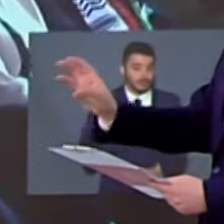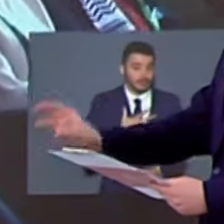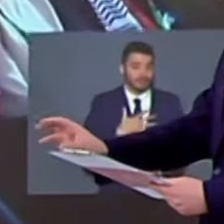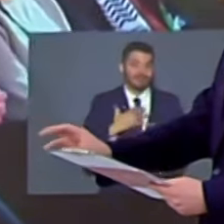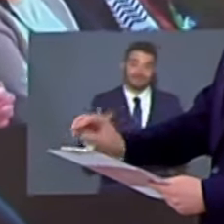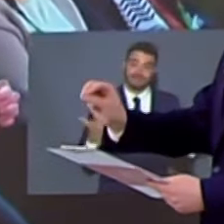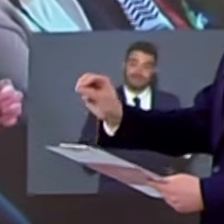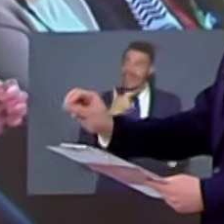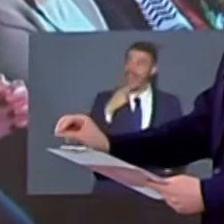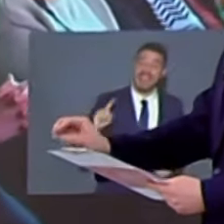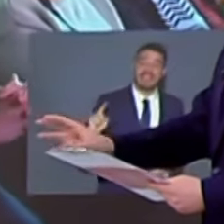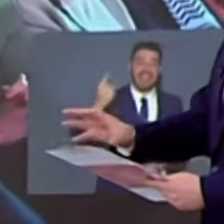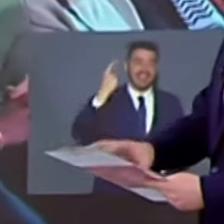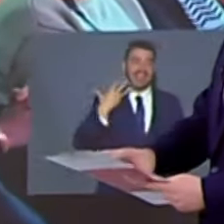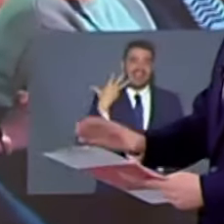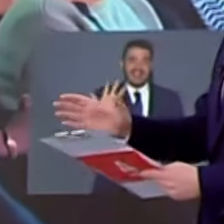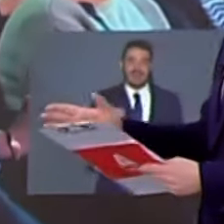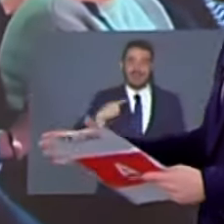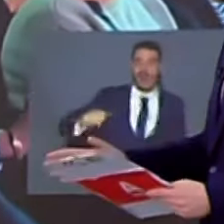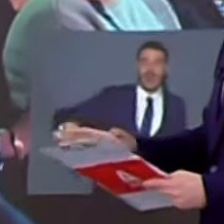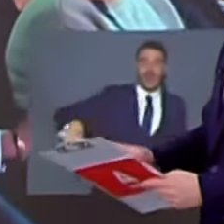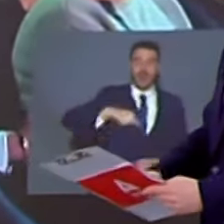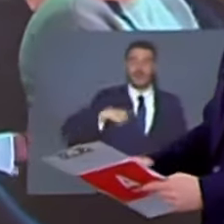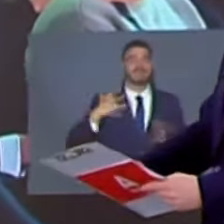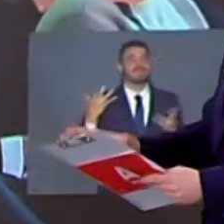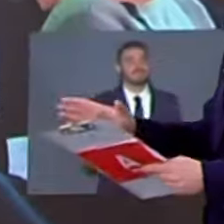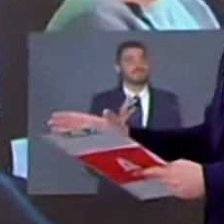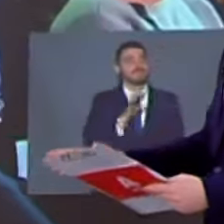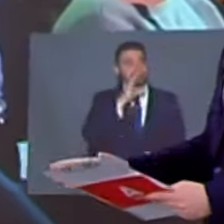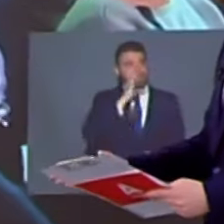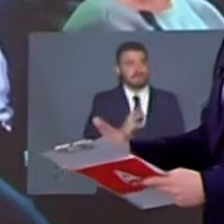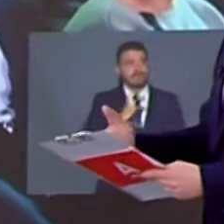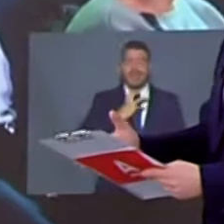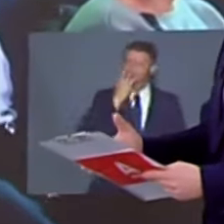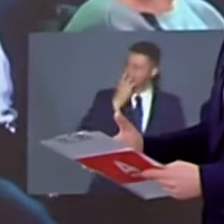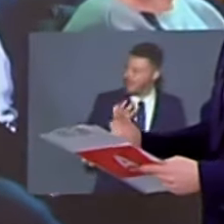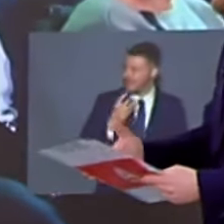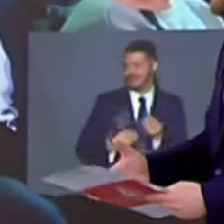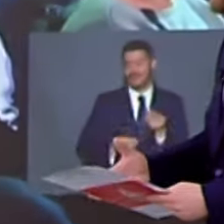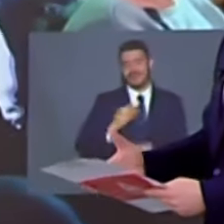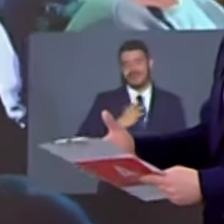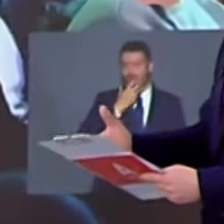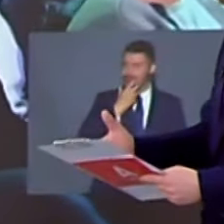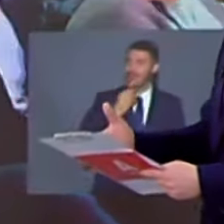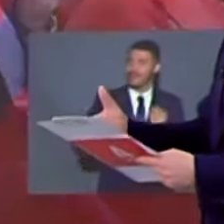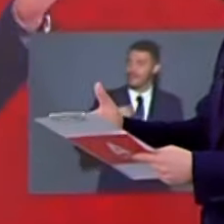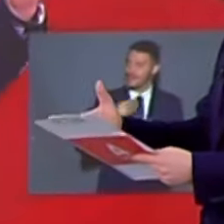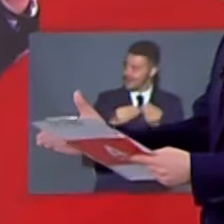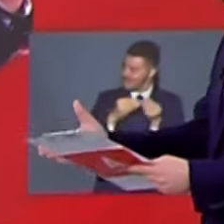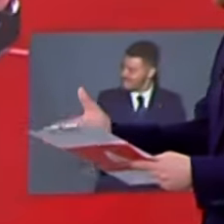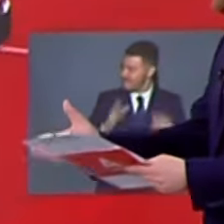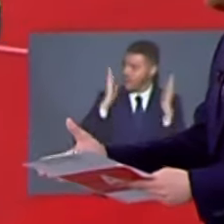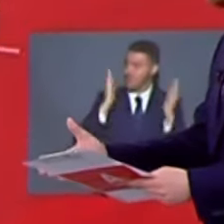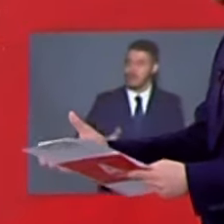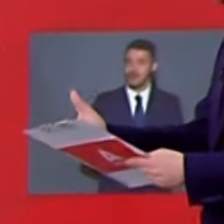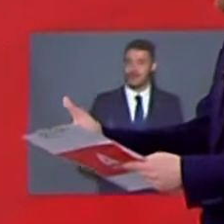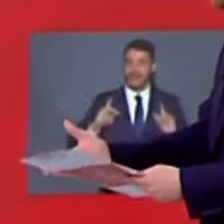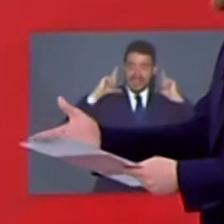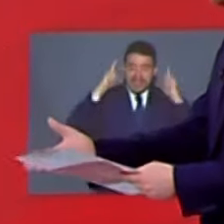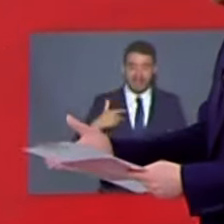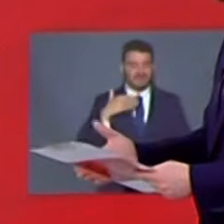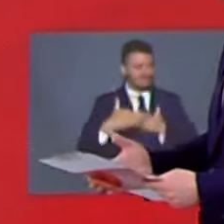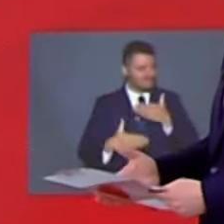ο μετασχηματισμός του κόμματος. Πάντως, επί της ουσίας, θα μπορούσε κάποιος να πει ότι σήμερα είχαν τον κεντρικό ρόλο,